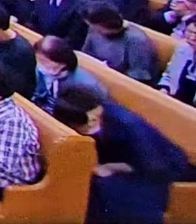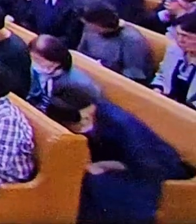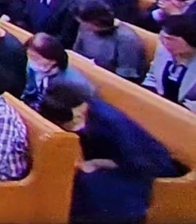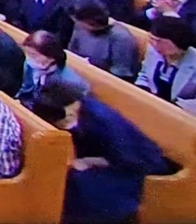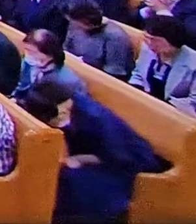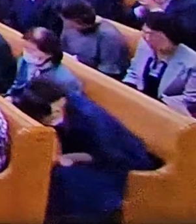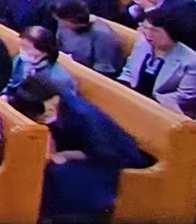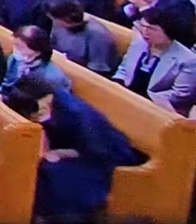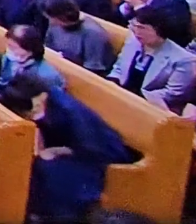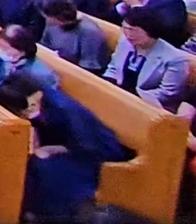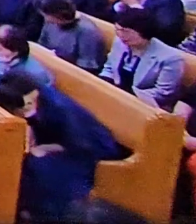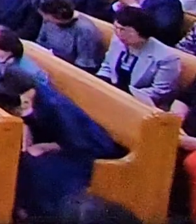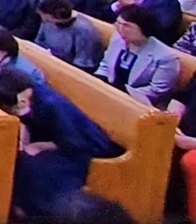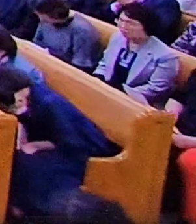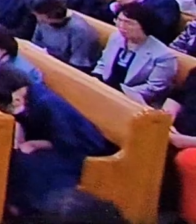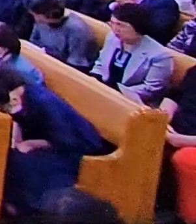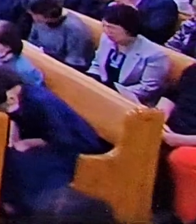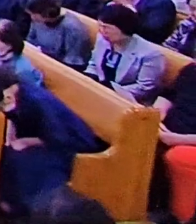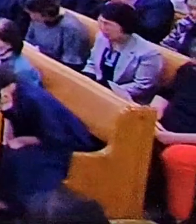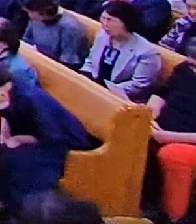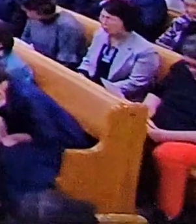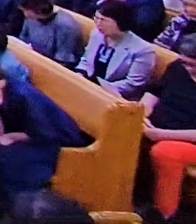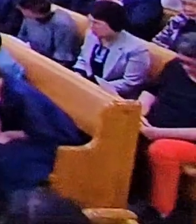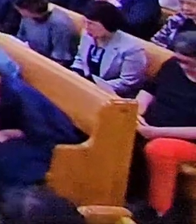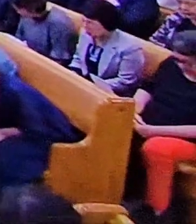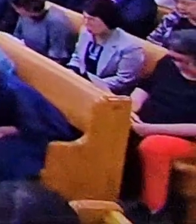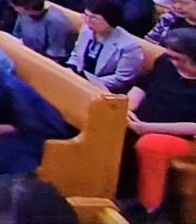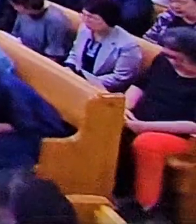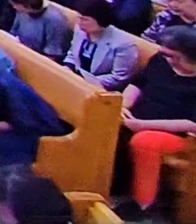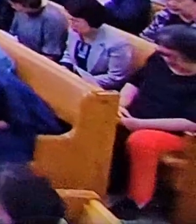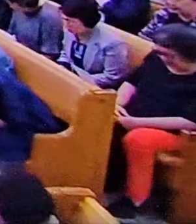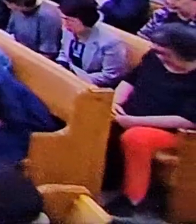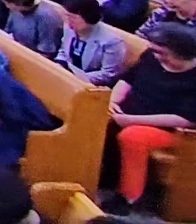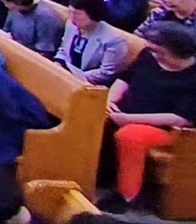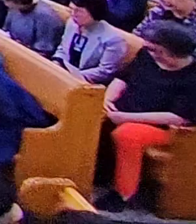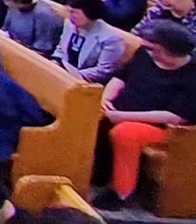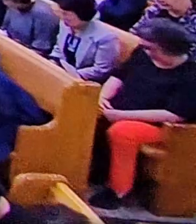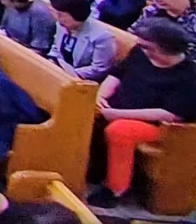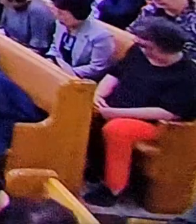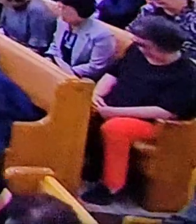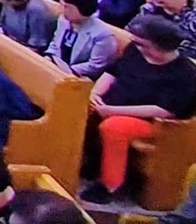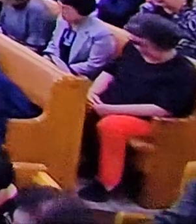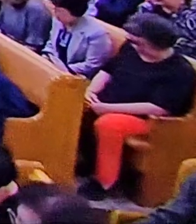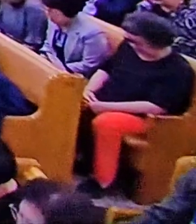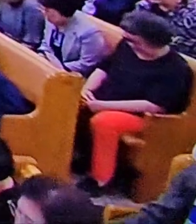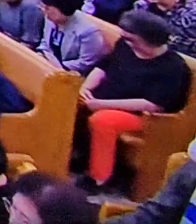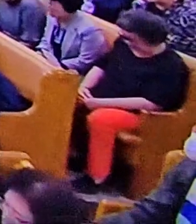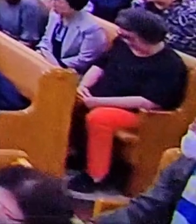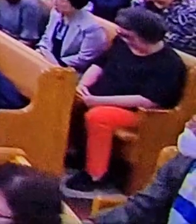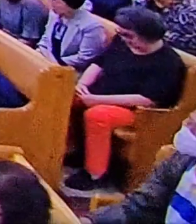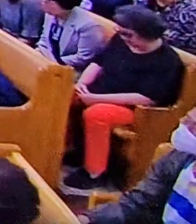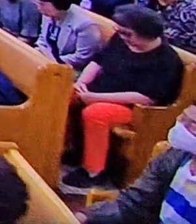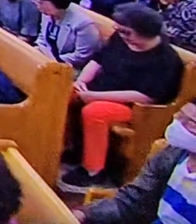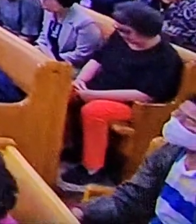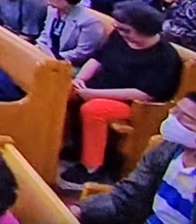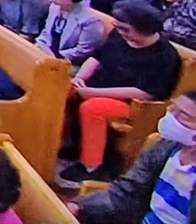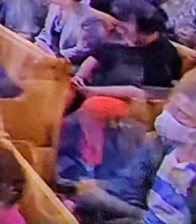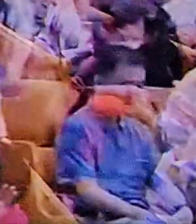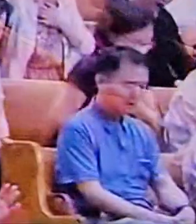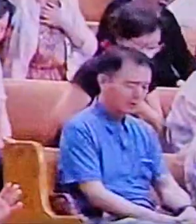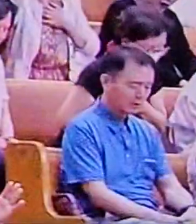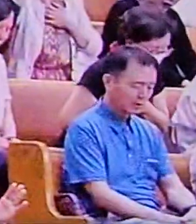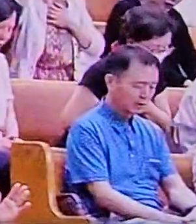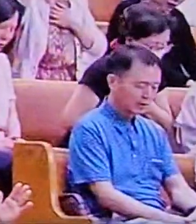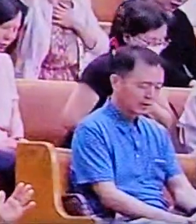때 하나님의 치유의 능력이 우리 사건의 가물처럼 자라게 하여 주시고 마음의 절망과 고통과 괴로움이 떠나게 하시고 주님의 평화와